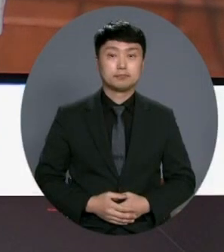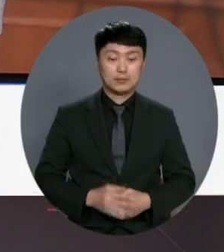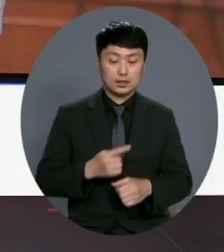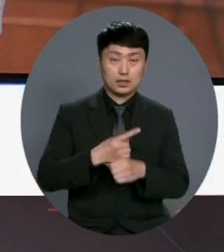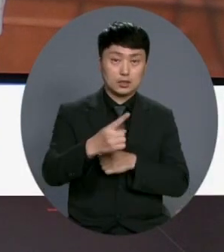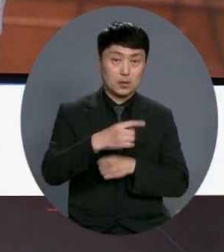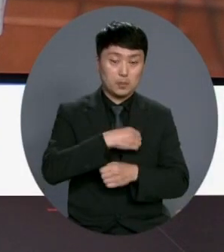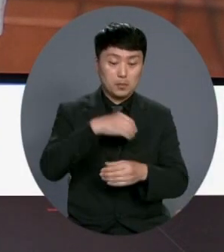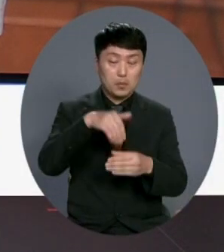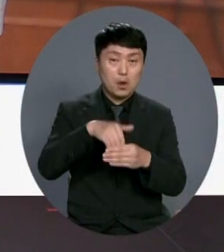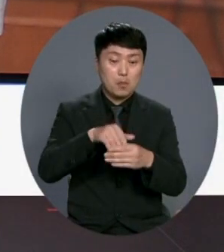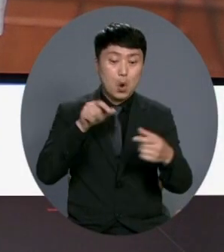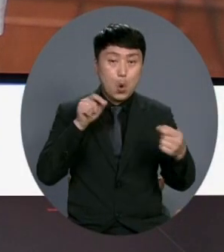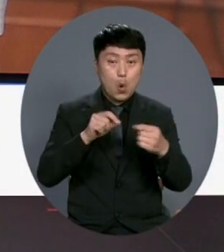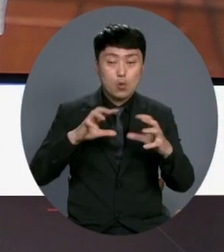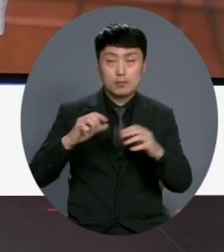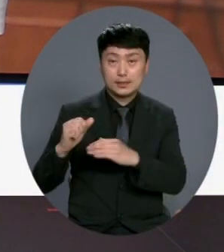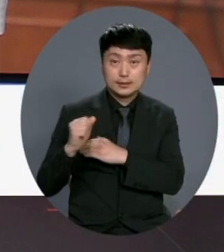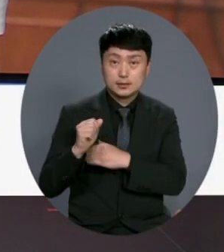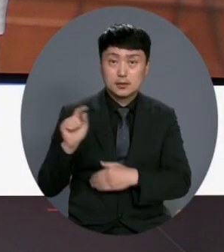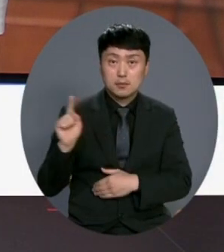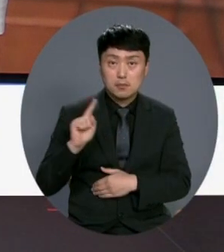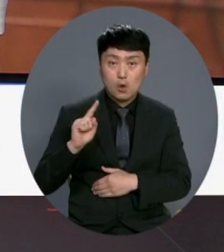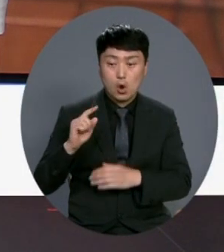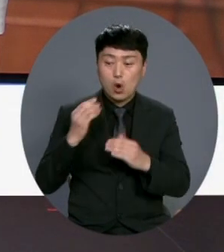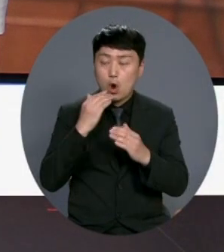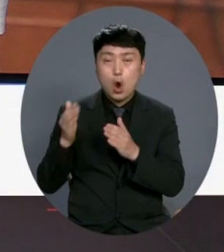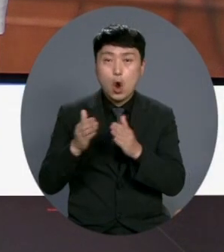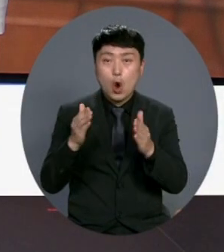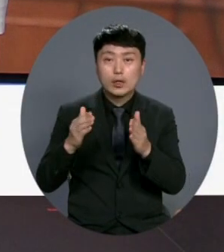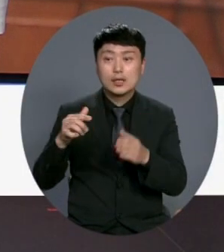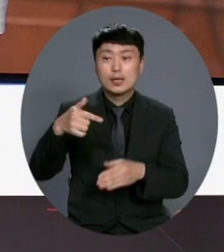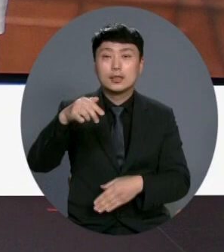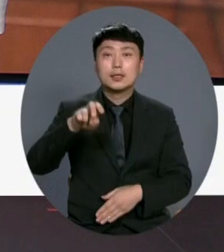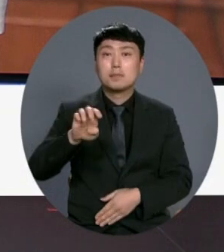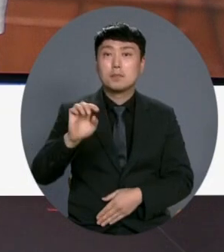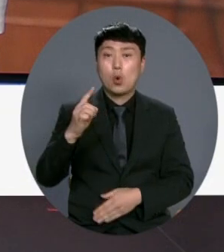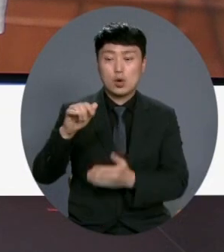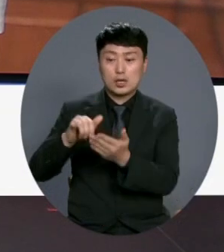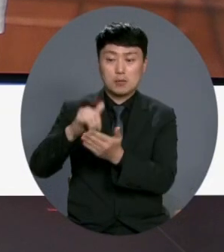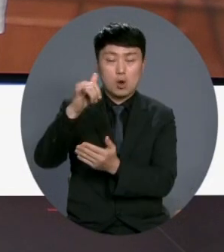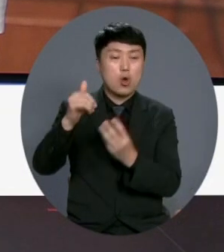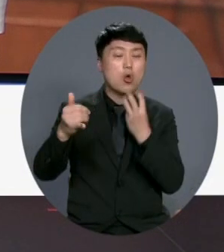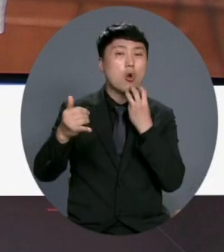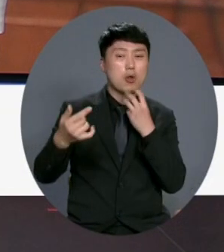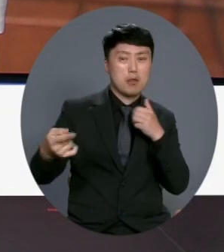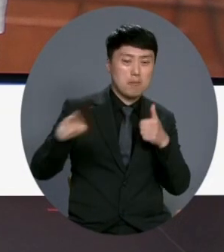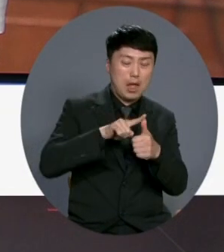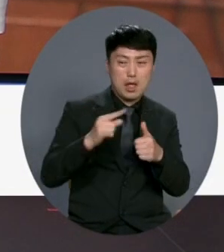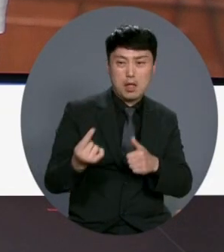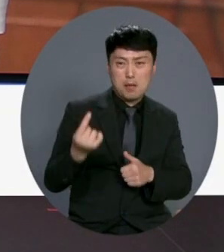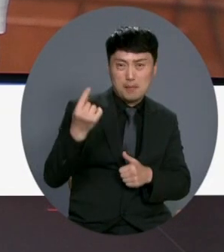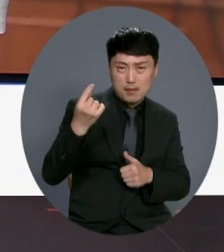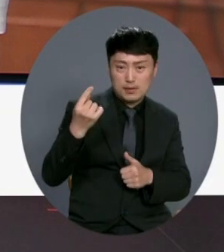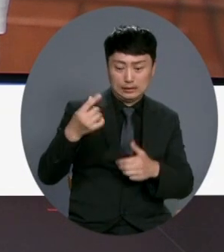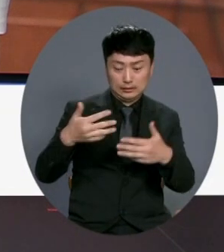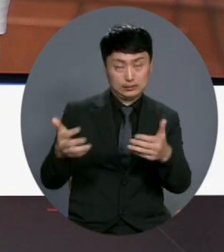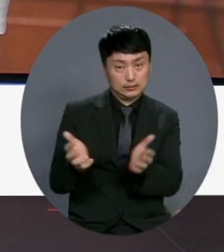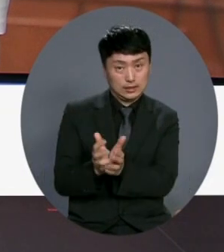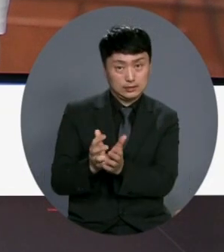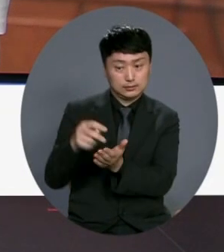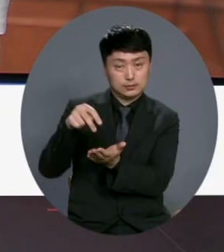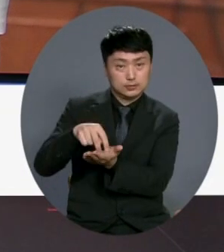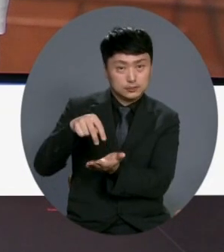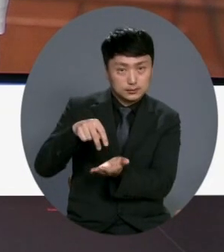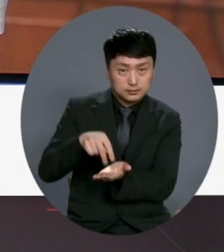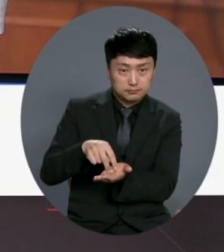내년 총선 앞두고 국민의 힘은 경기 김포를 서울로 편입하는데 사화를 건듯한 모양세입니다 당차원에서 김포의